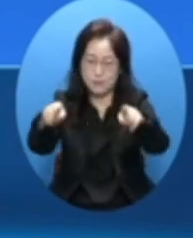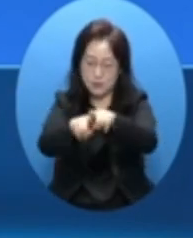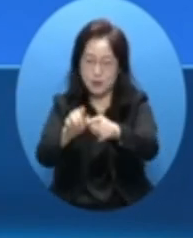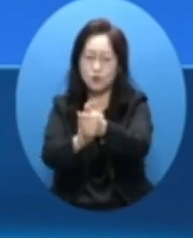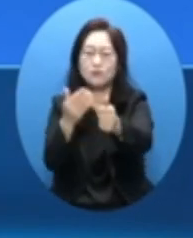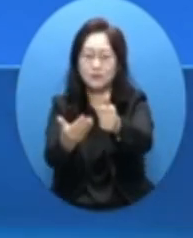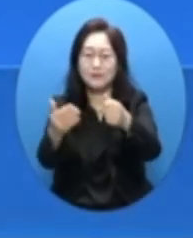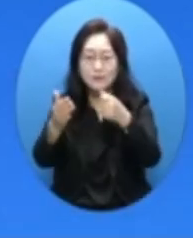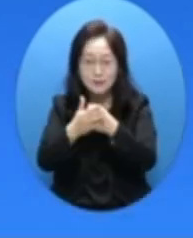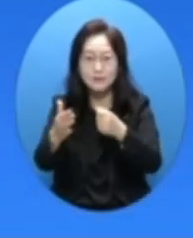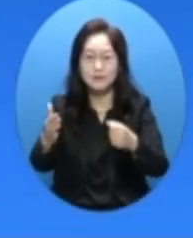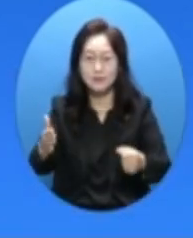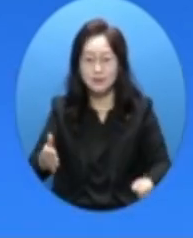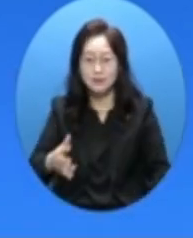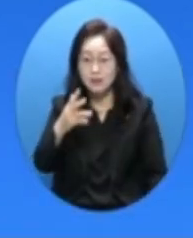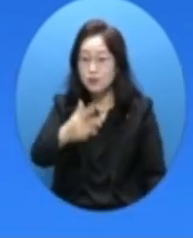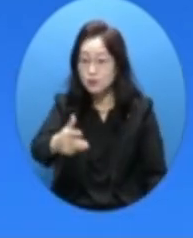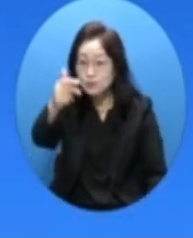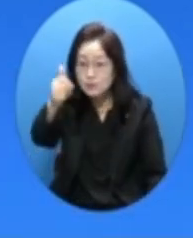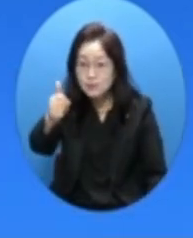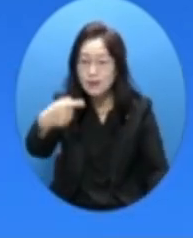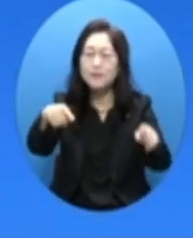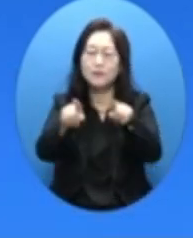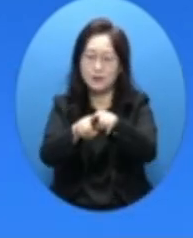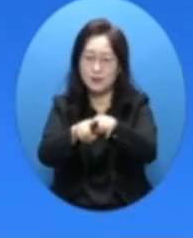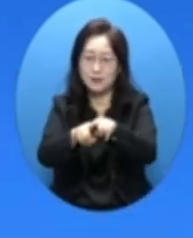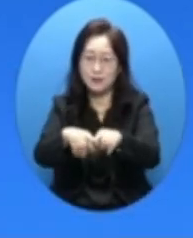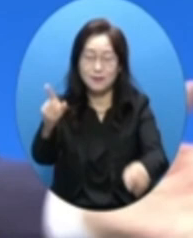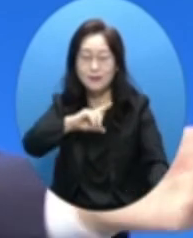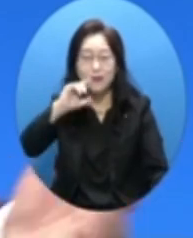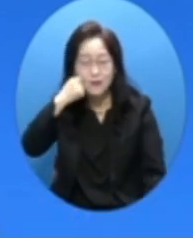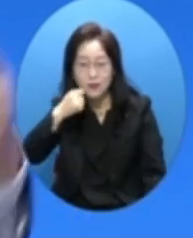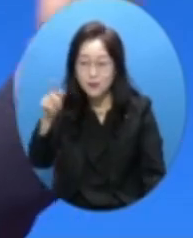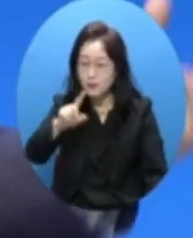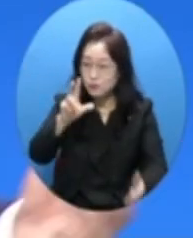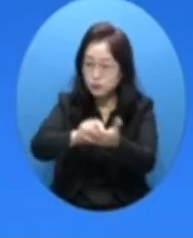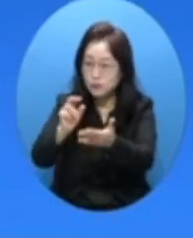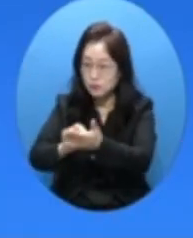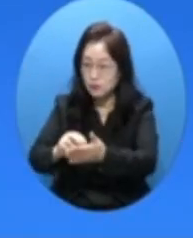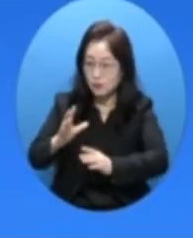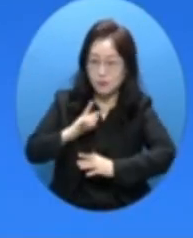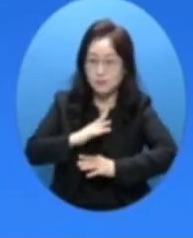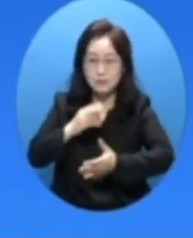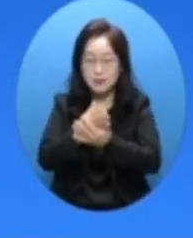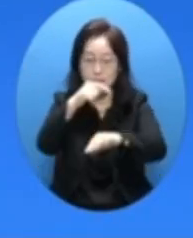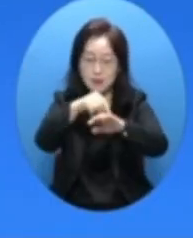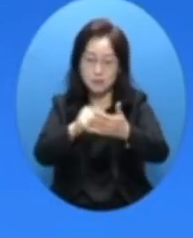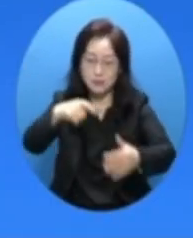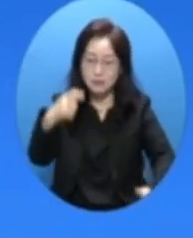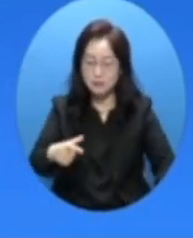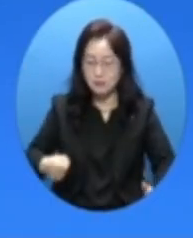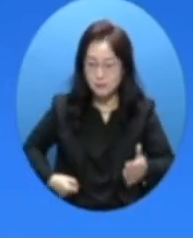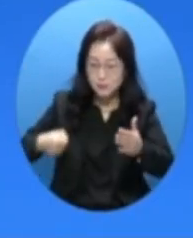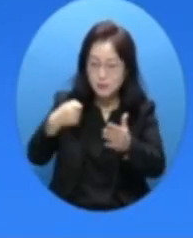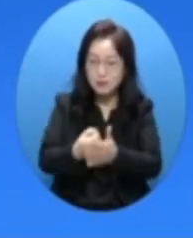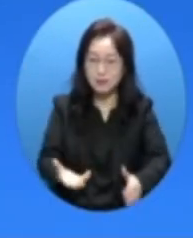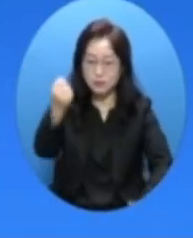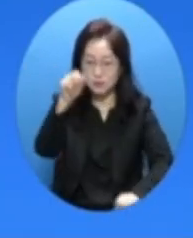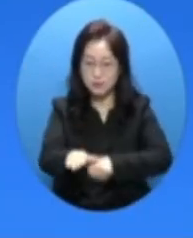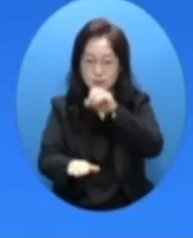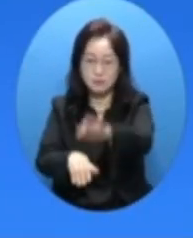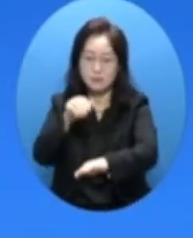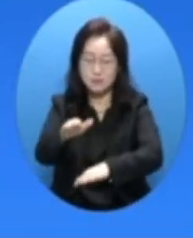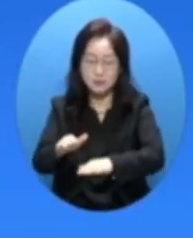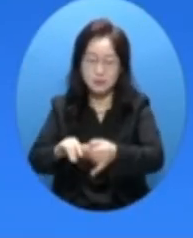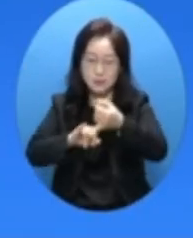함께 하느니라 주님 우리 함께 하십니다 어떤 어려움도 어떤 문제도 두려워하지 말고 마음을 강하게 하고 담대해서 전진 또